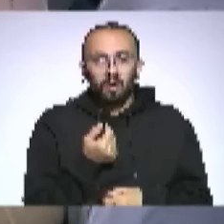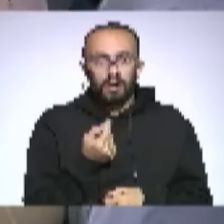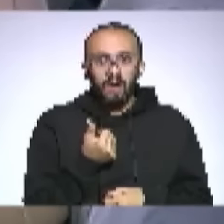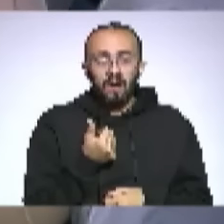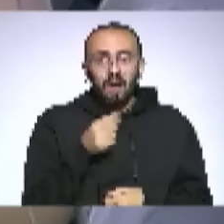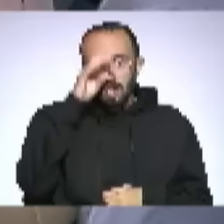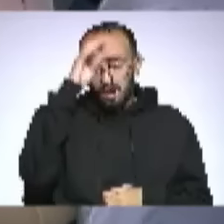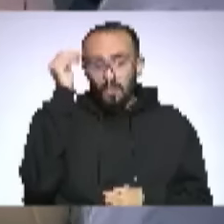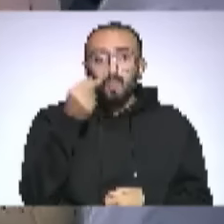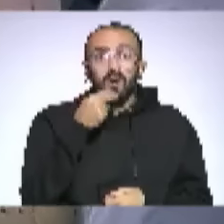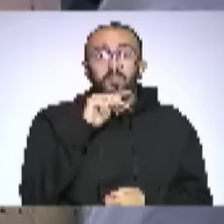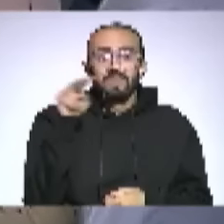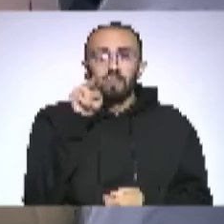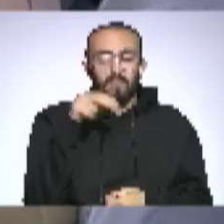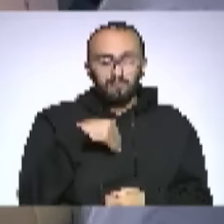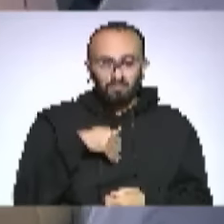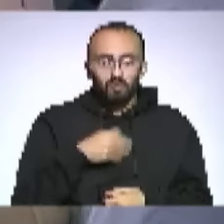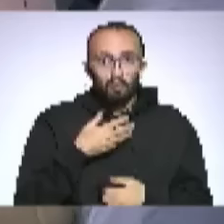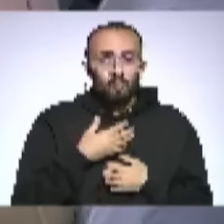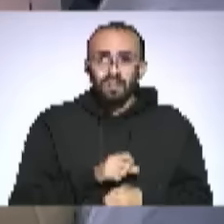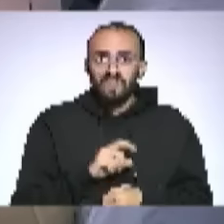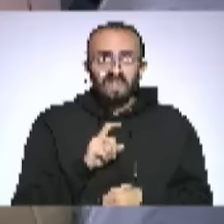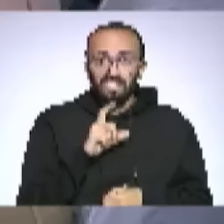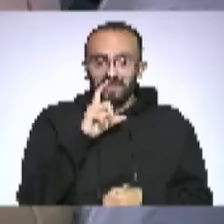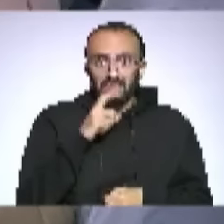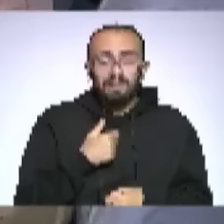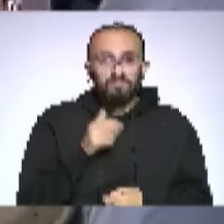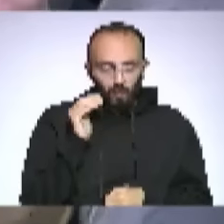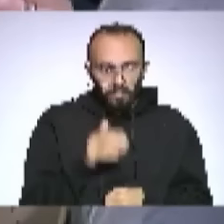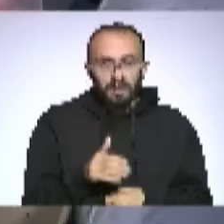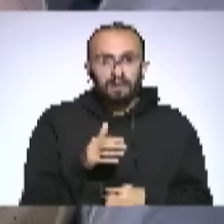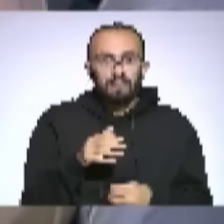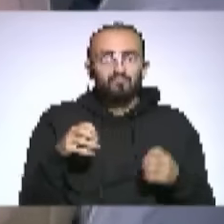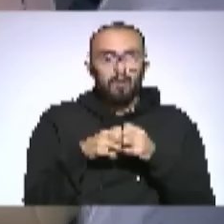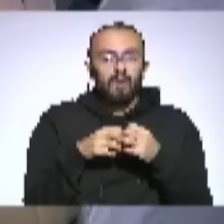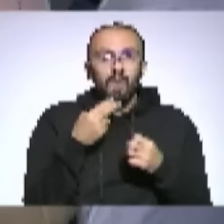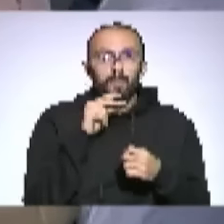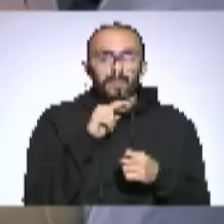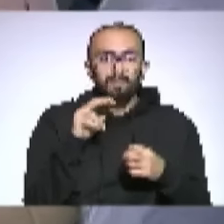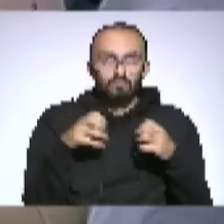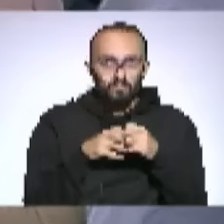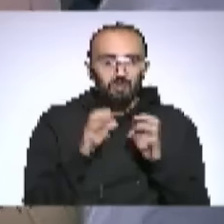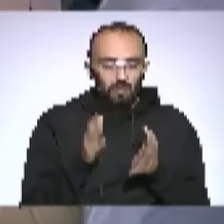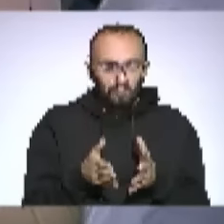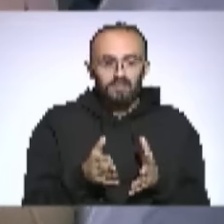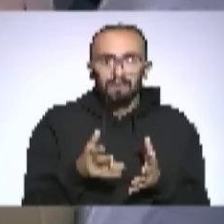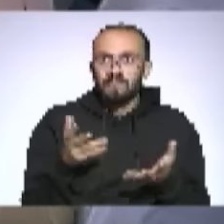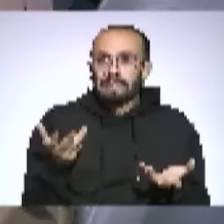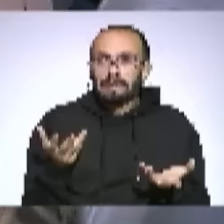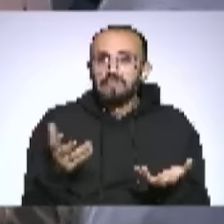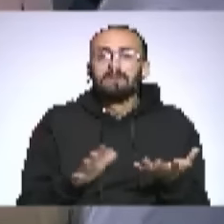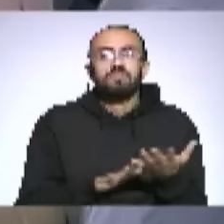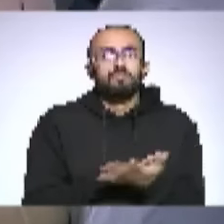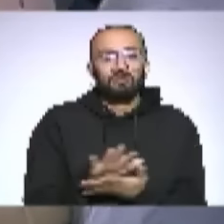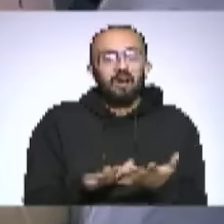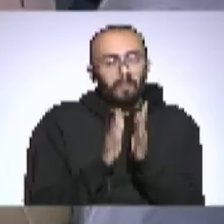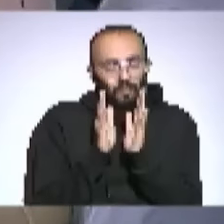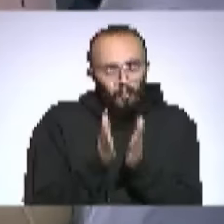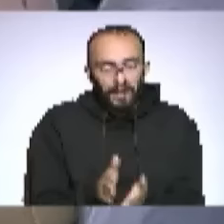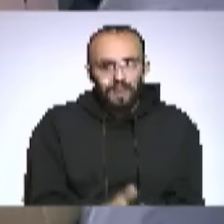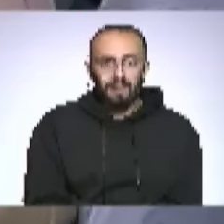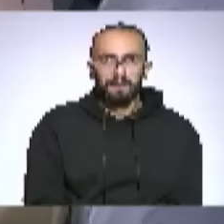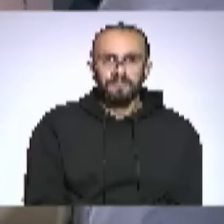واثقه في نفسها وفي قراراتها ممكن تتاثر بالكلام ده لو الزوج نفس الحكايه ممكن يتاثر بالكلام ده وتحصل ما بينهم مشاكل